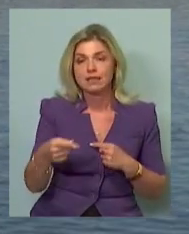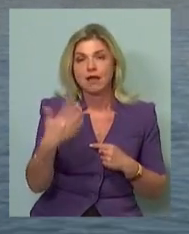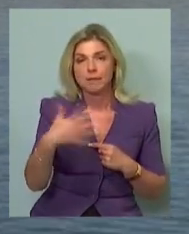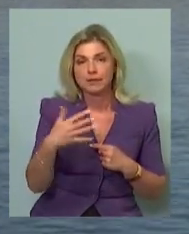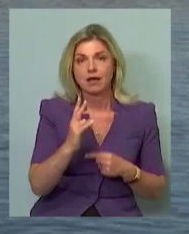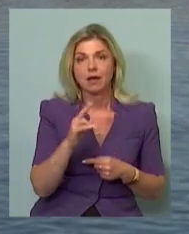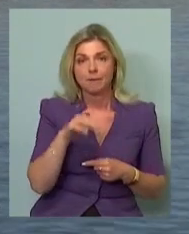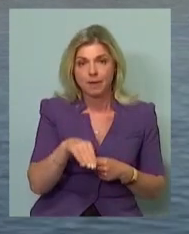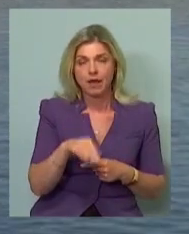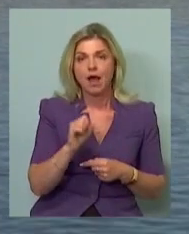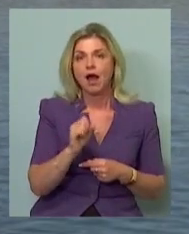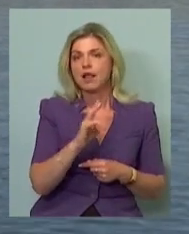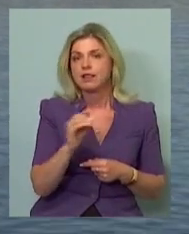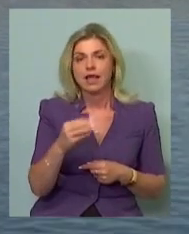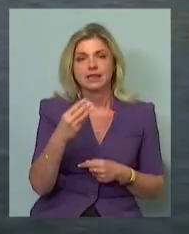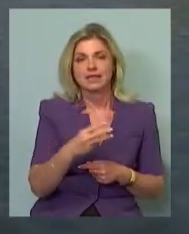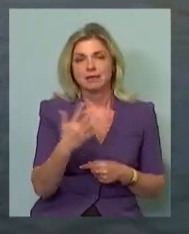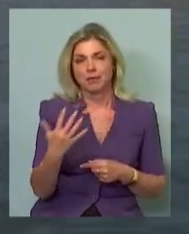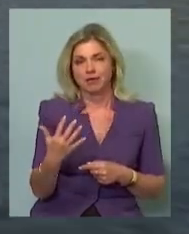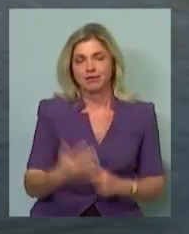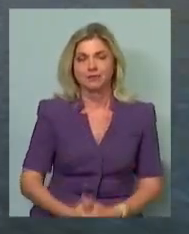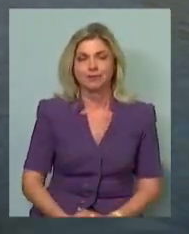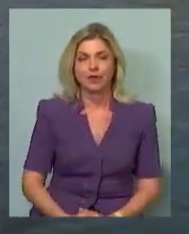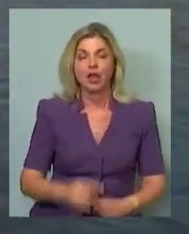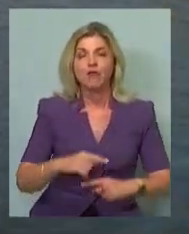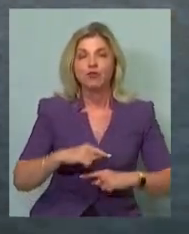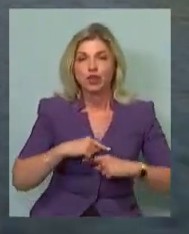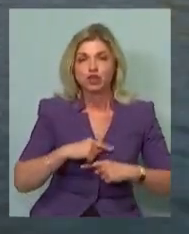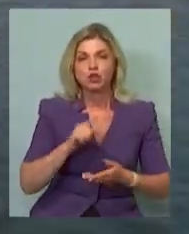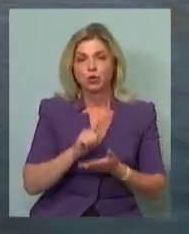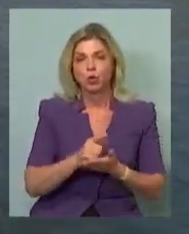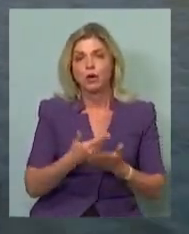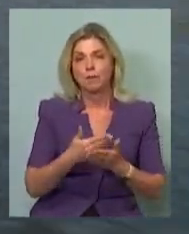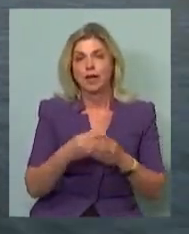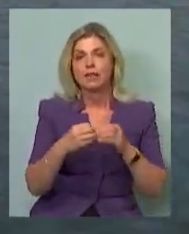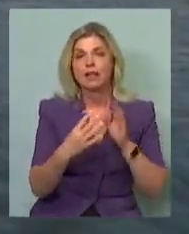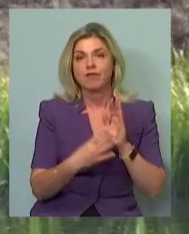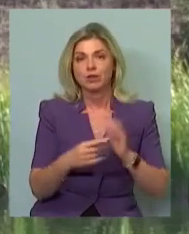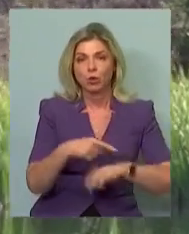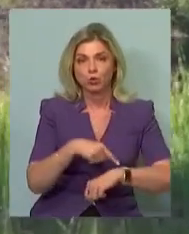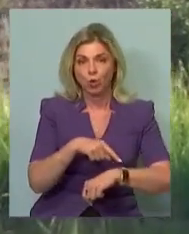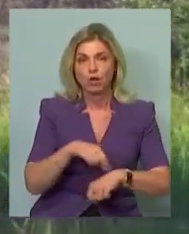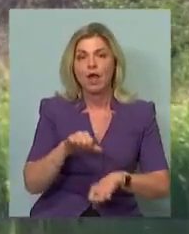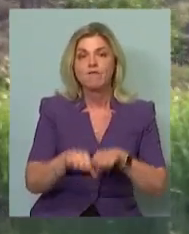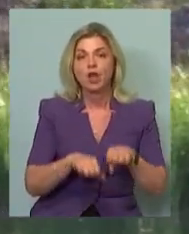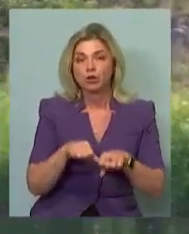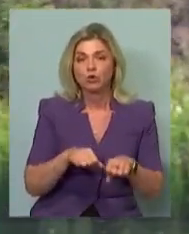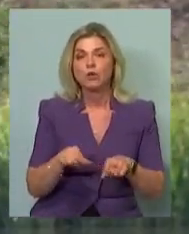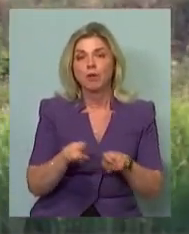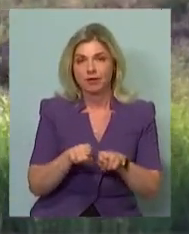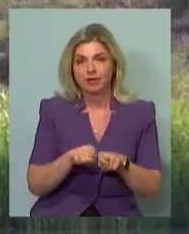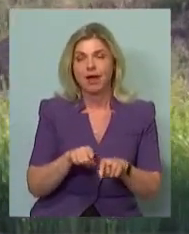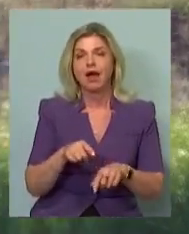50 кілометрів, а не 35. Фінішувати плавці мають близько 19:00. Велосипедисти паралельно з ними долають